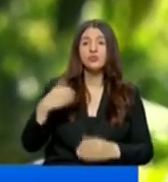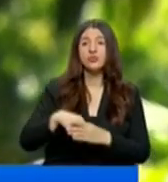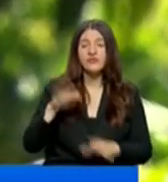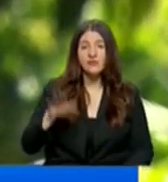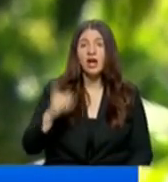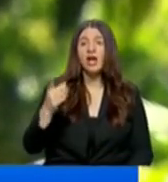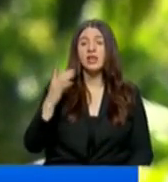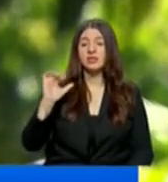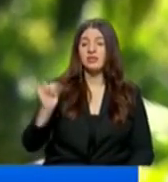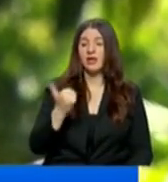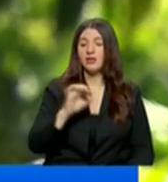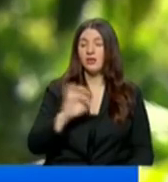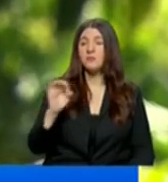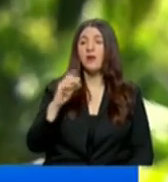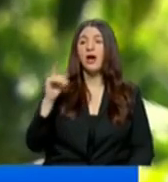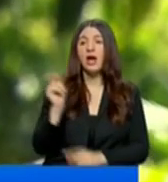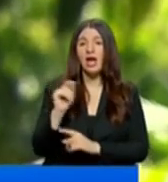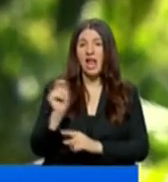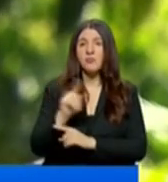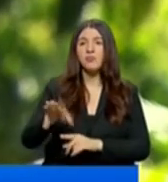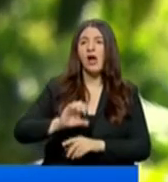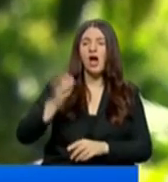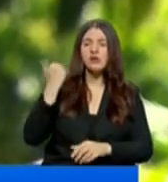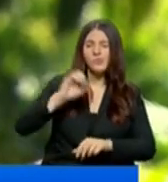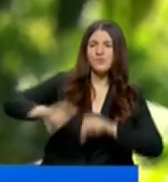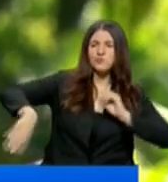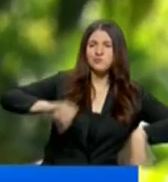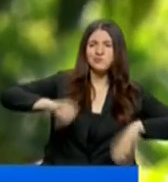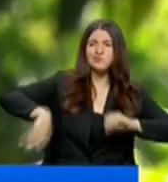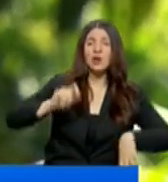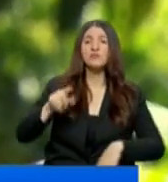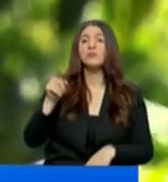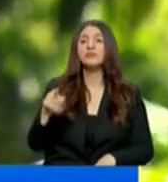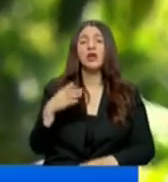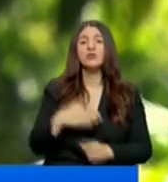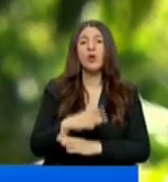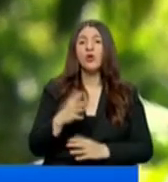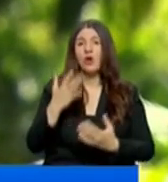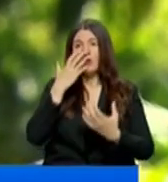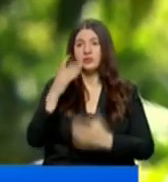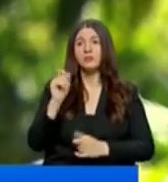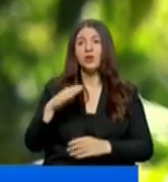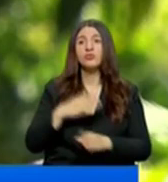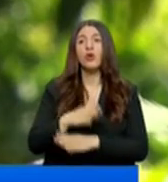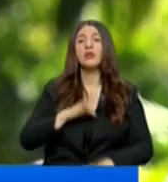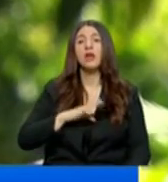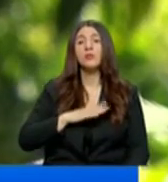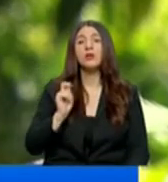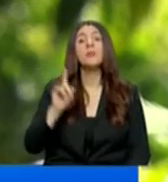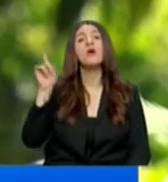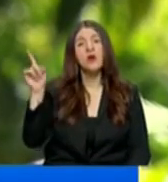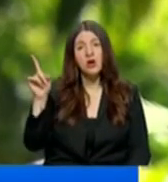var, nitelikli elemanlar var. Fakat bunlar bir köşeye atılmış vaziyetteler. Bunlar çünkü doğruları savunuyorlar, doğrulara tahammül